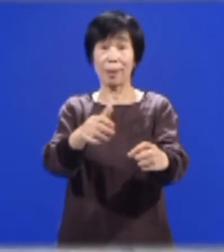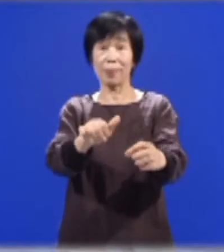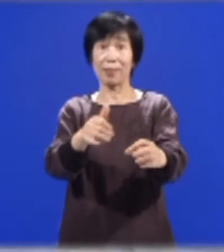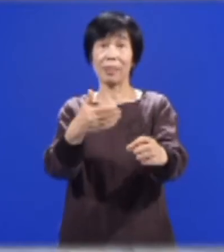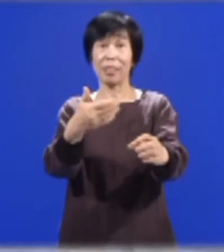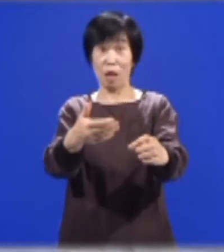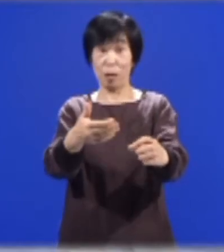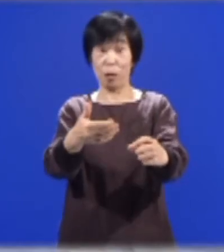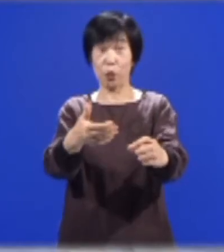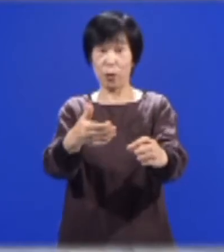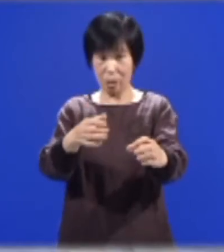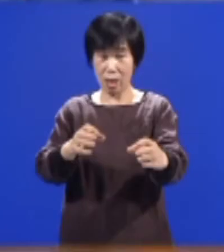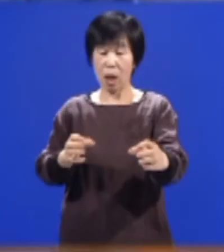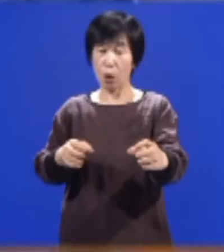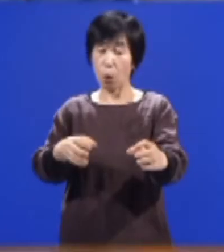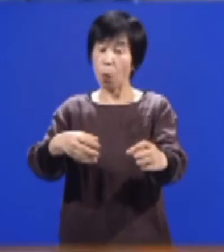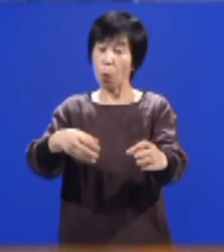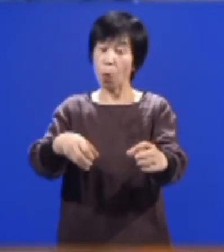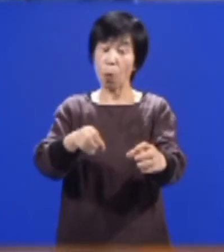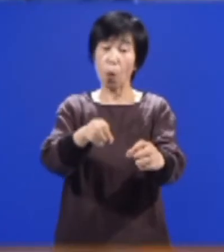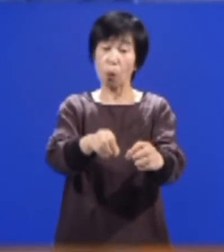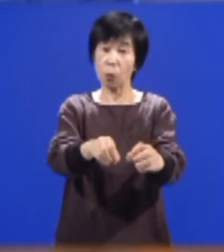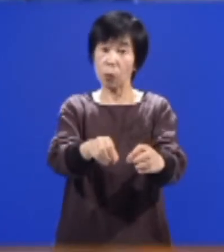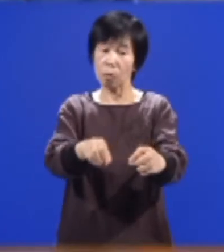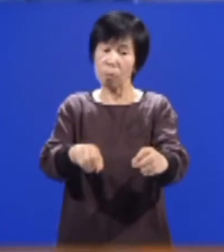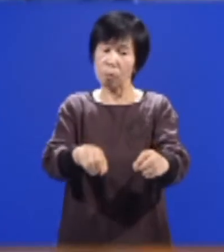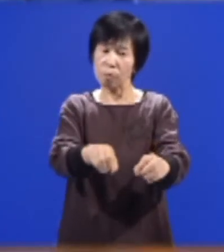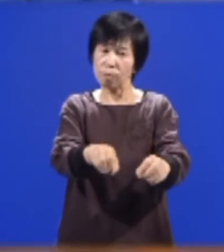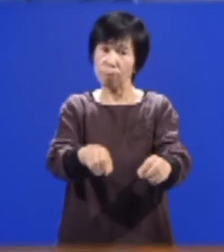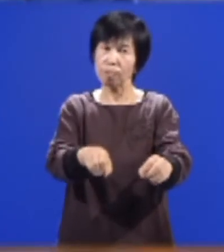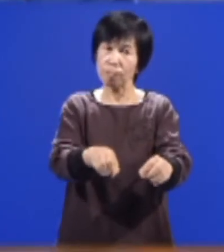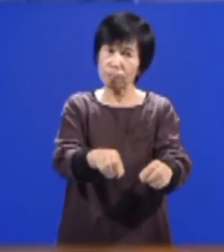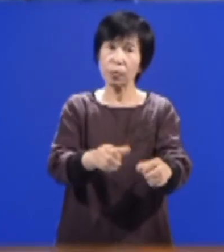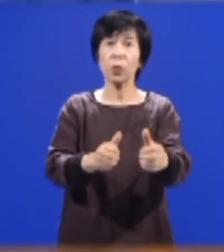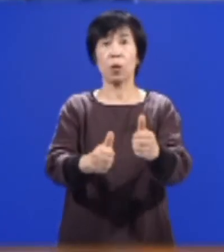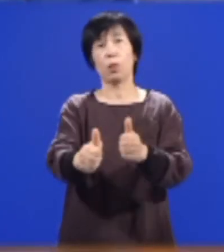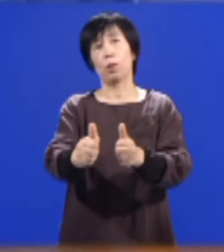ールにいかに近づけられるかを競うスポーツです。